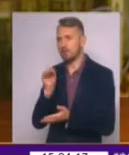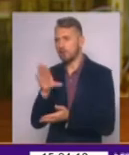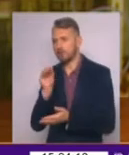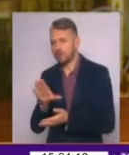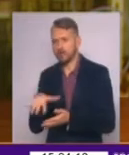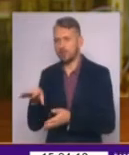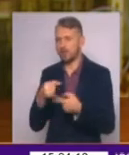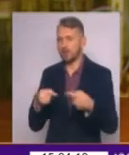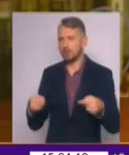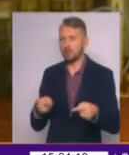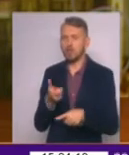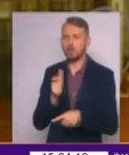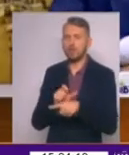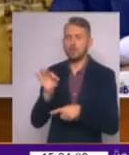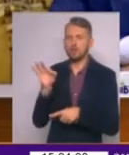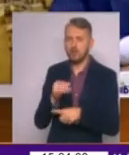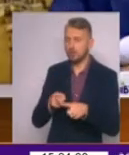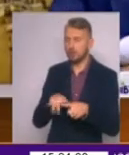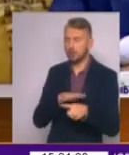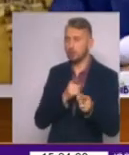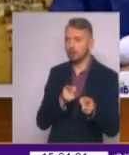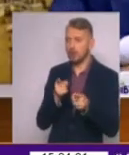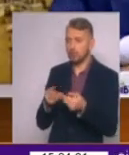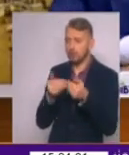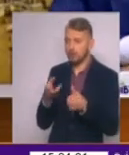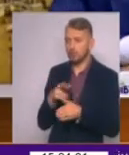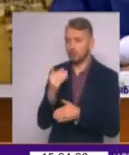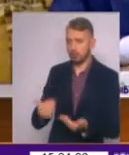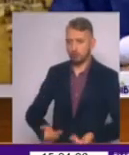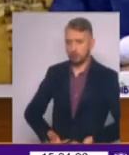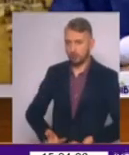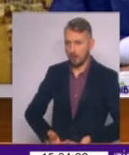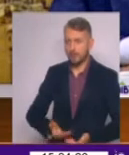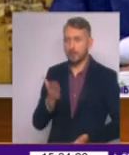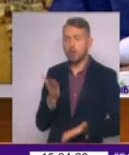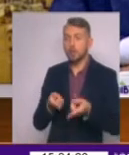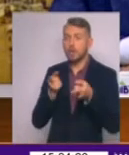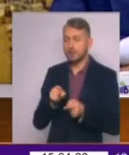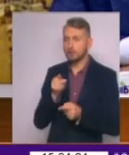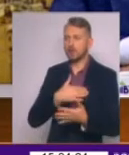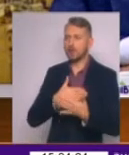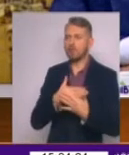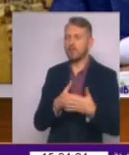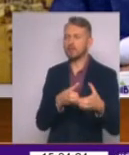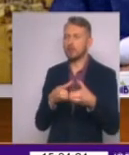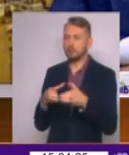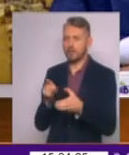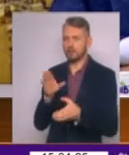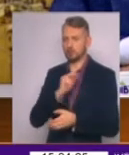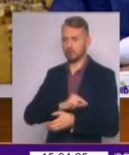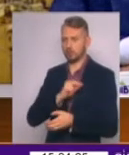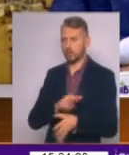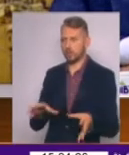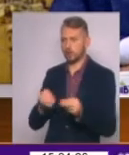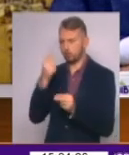інше, досить часто це було загрозою відкритою для їхнього життя. Якщо дійсно ці громадські формування, вони будуть працювати разом з